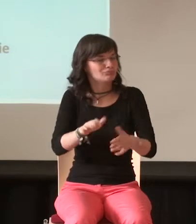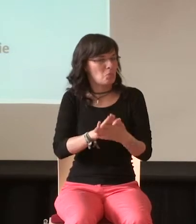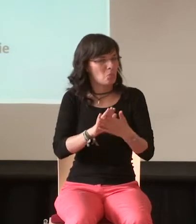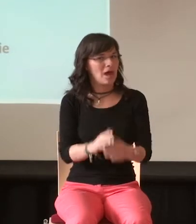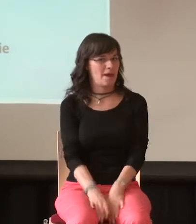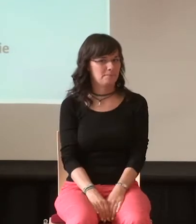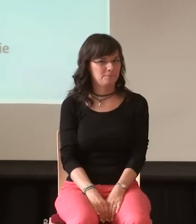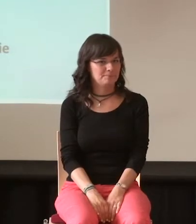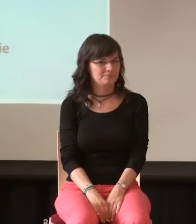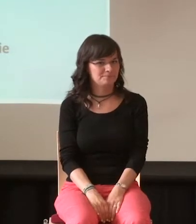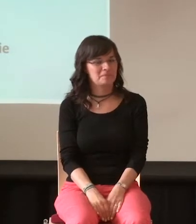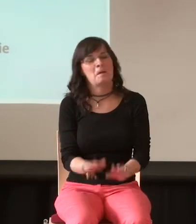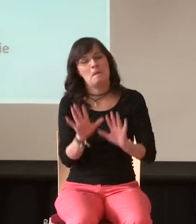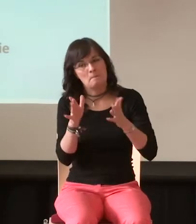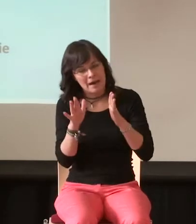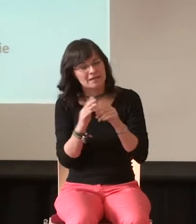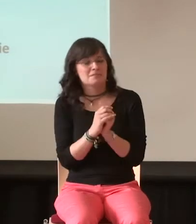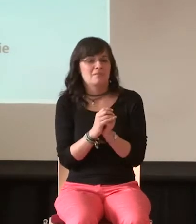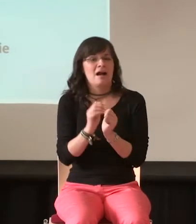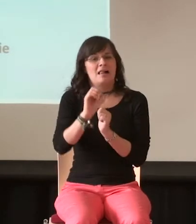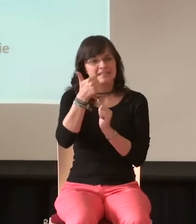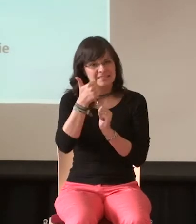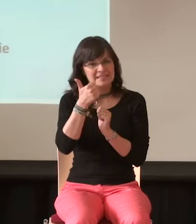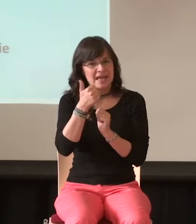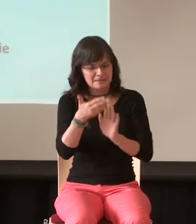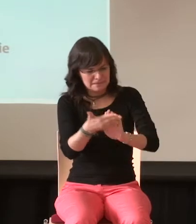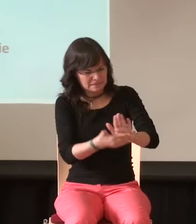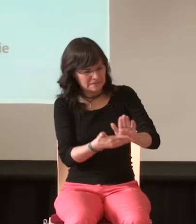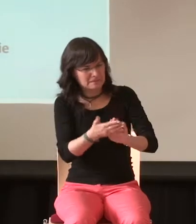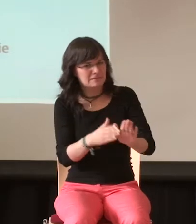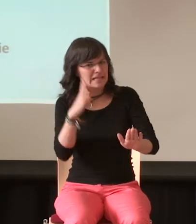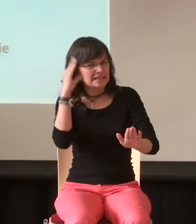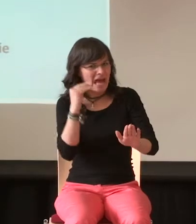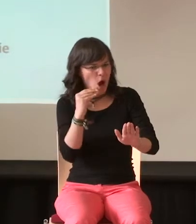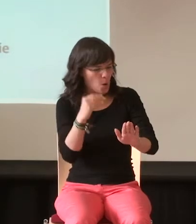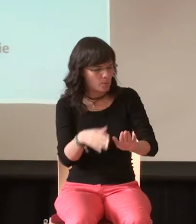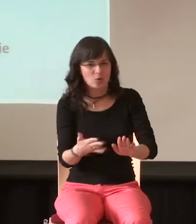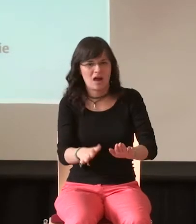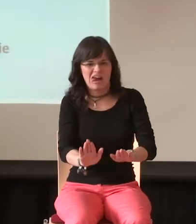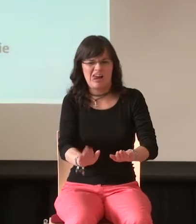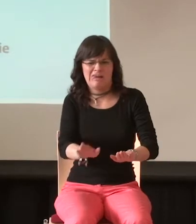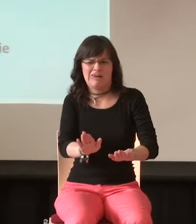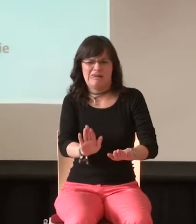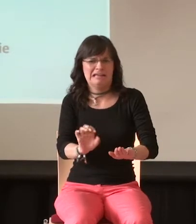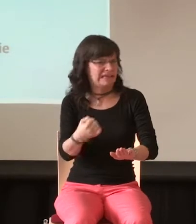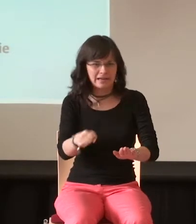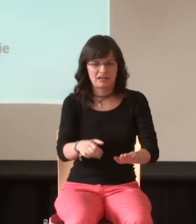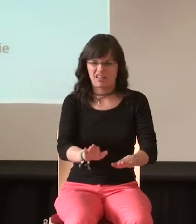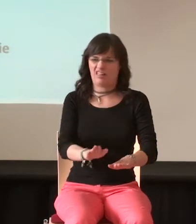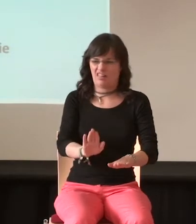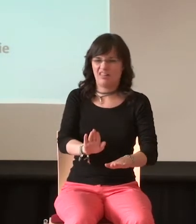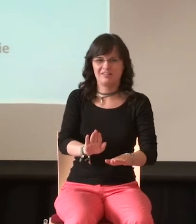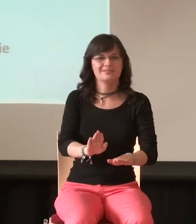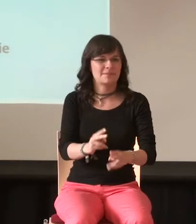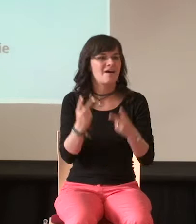Manchmal, sehr selten, kommt es zu Paresen, der Fußheber, das ist der hier. Und das ist natürlich sehr wichtig